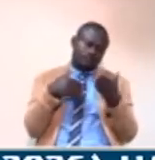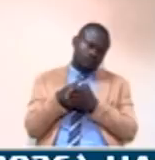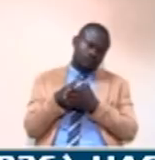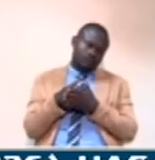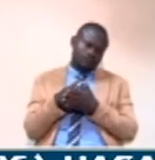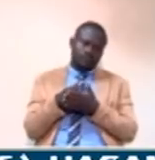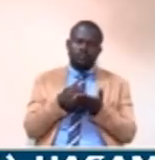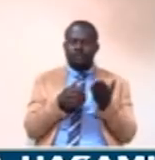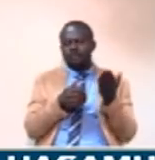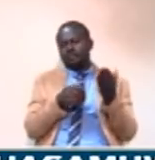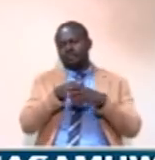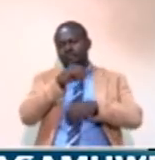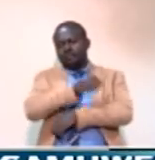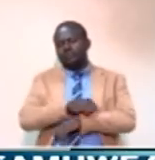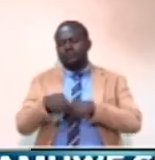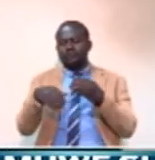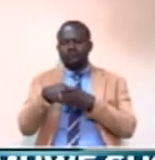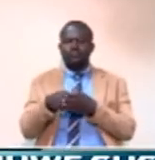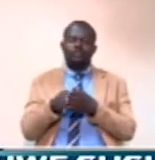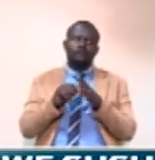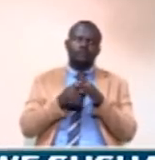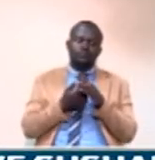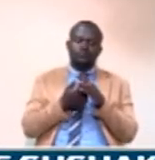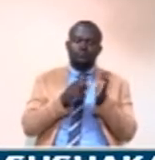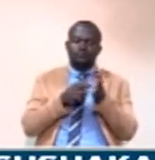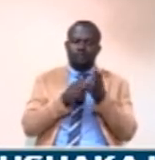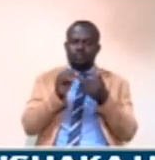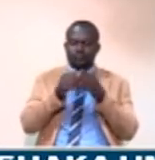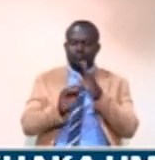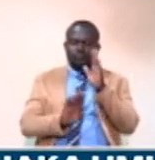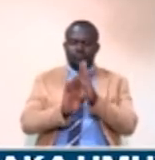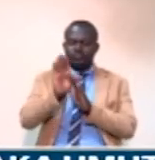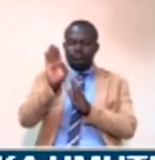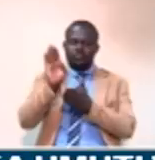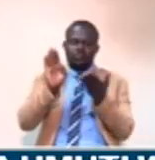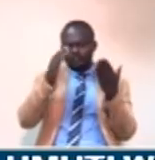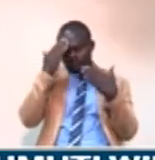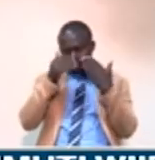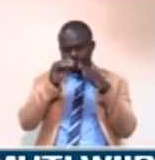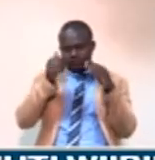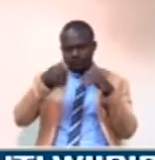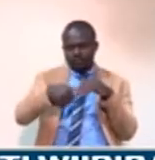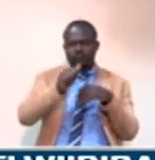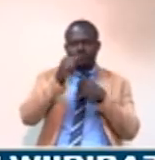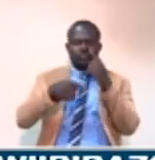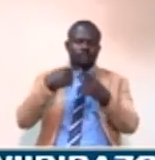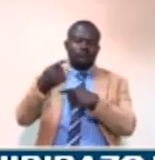mu mashuri no kubashingira imishinga yo kwiteza imbere kugira ngo abe ari bo